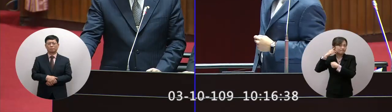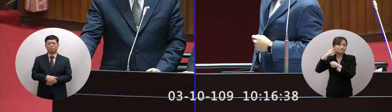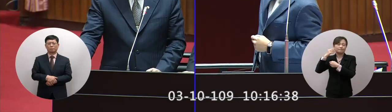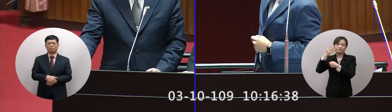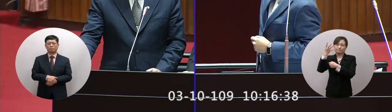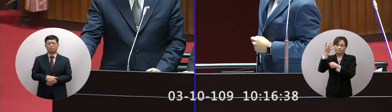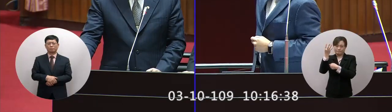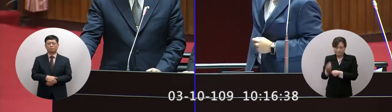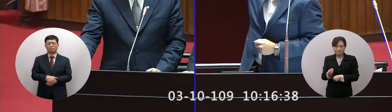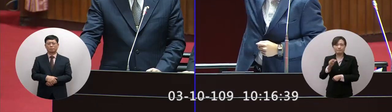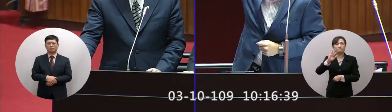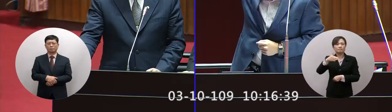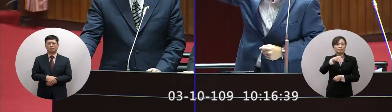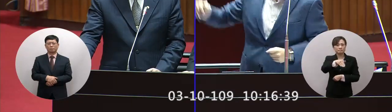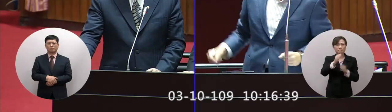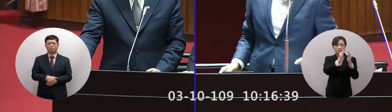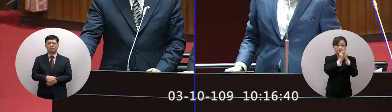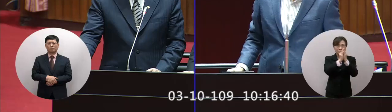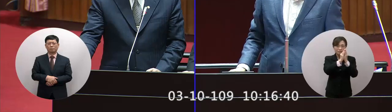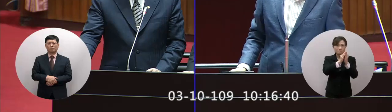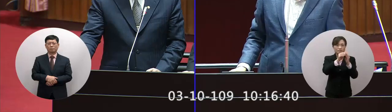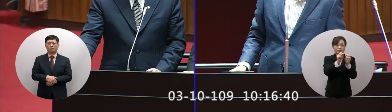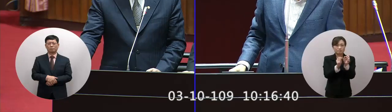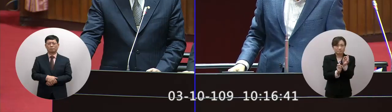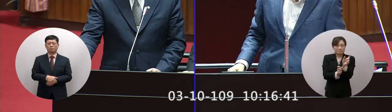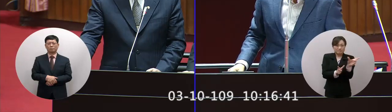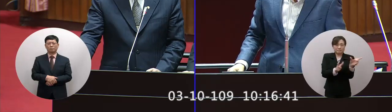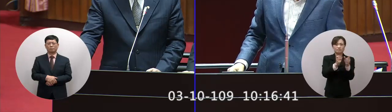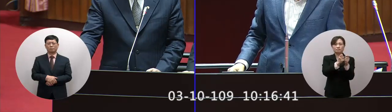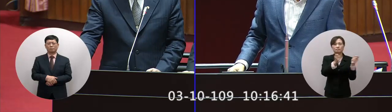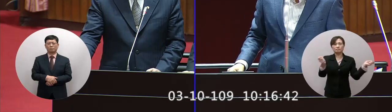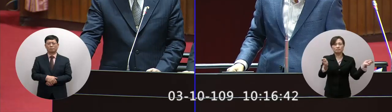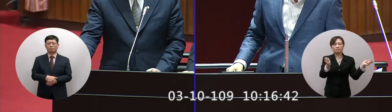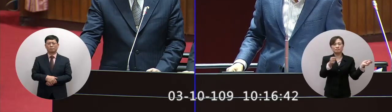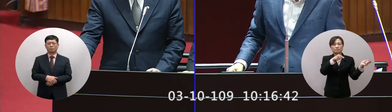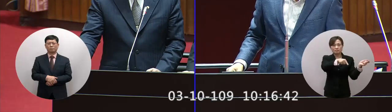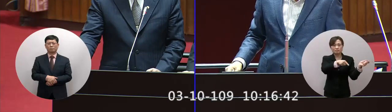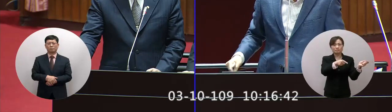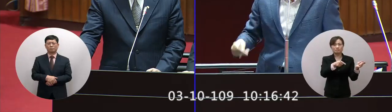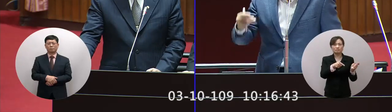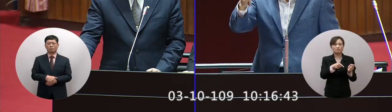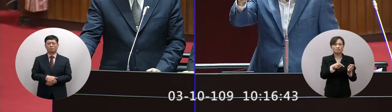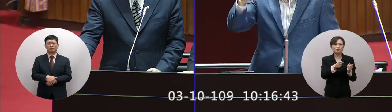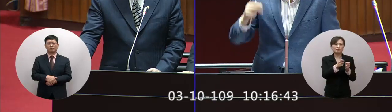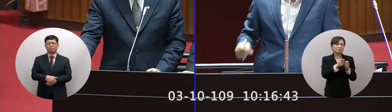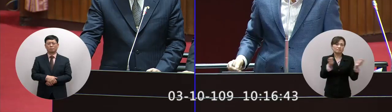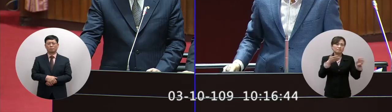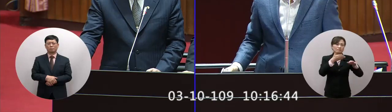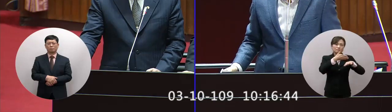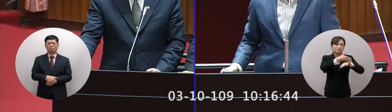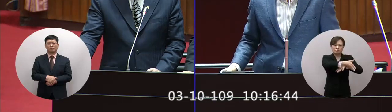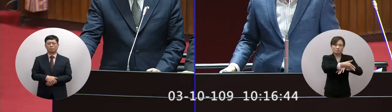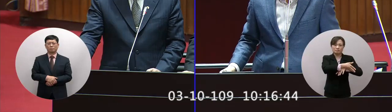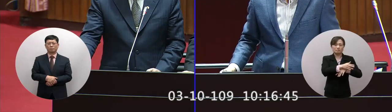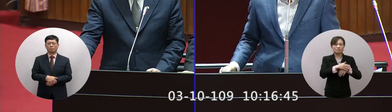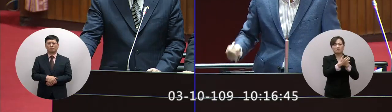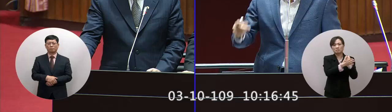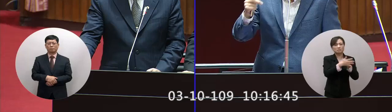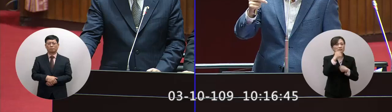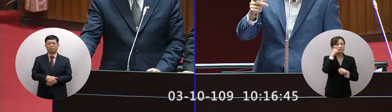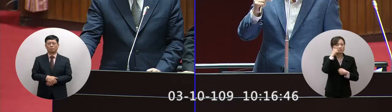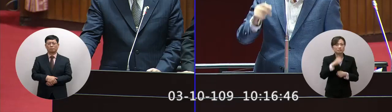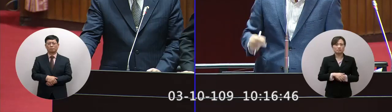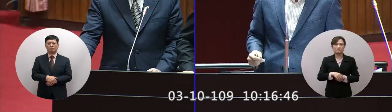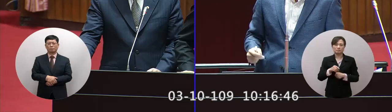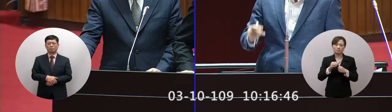60米，60米都快要弄到对面了。我觉得这样的对不对，合不合理？那当然，这个部分也要拜托部长，